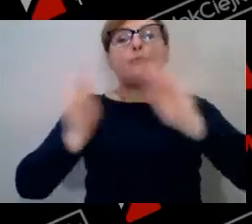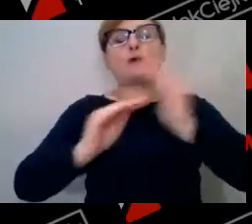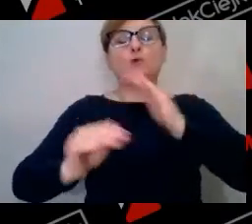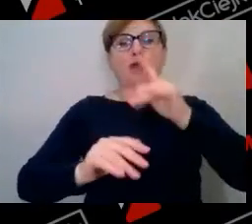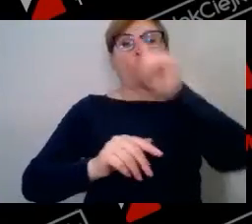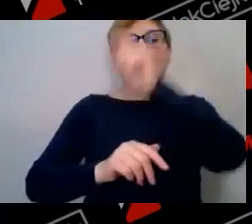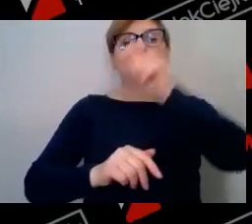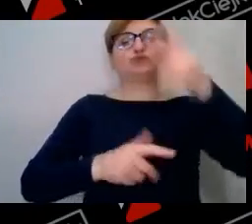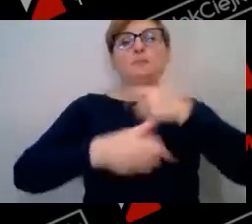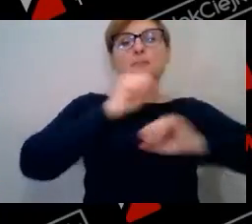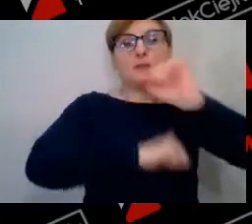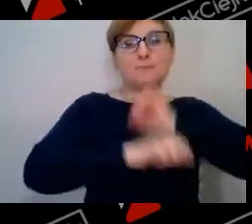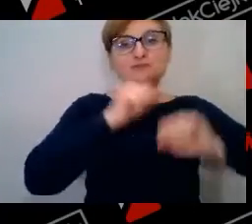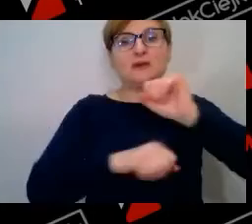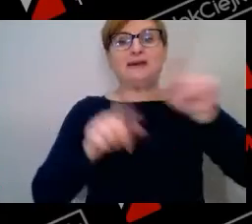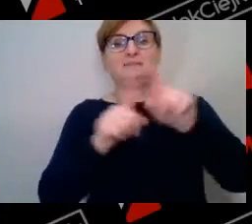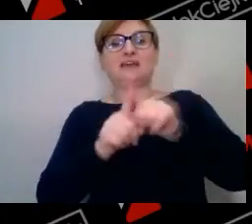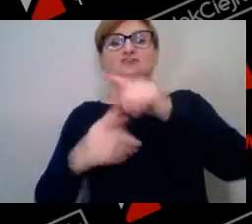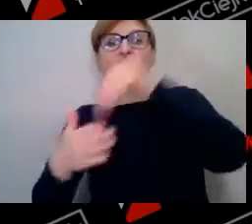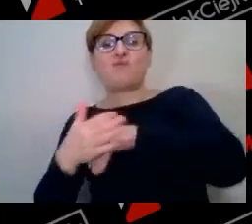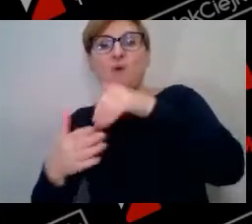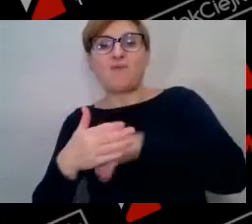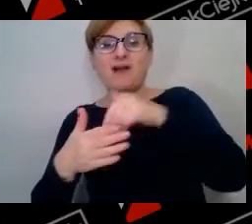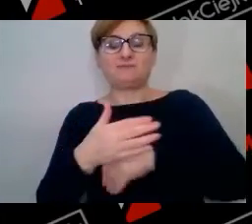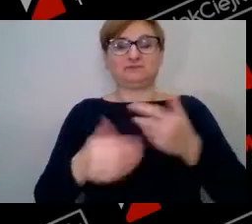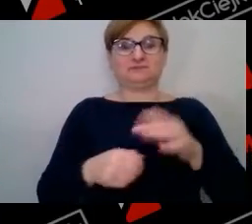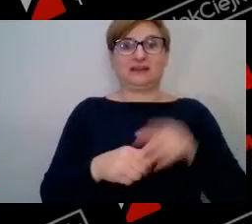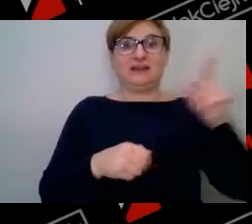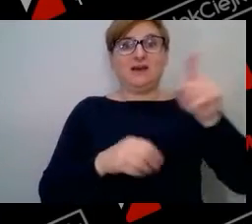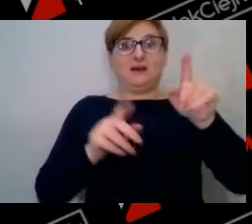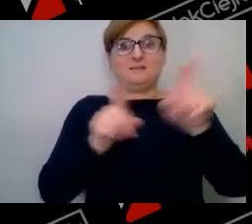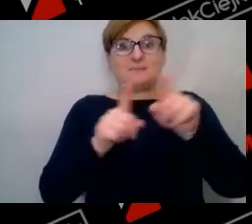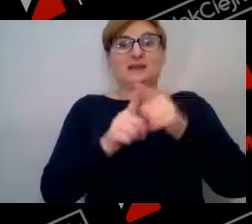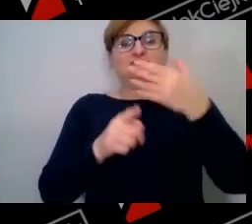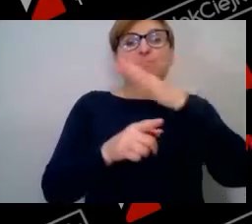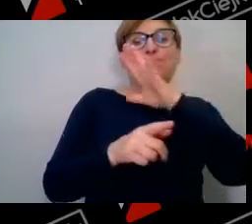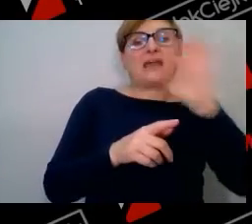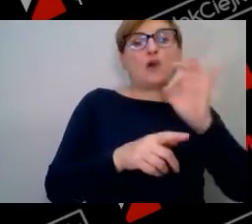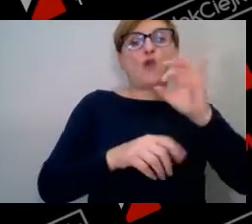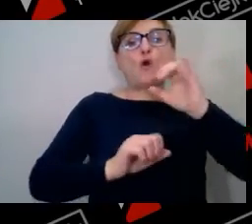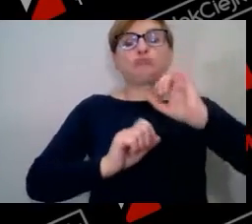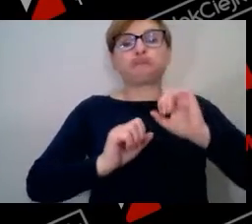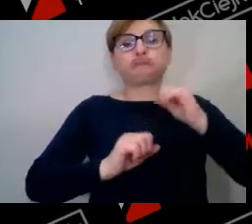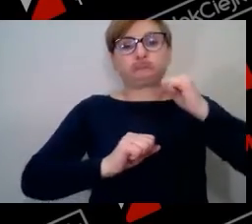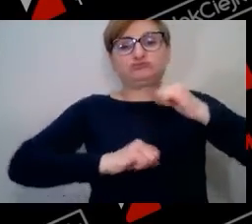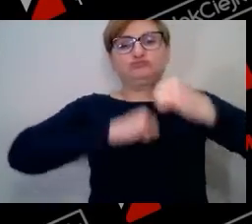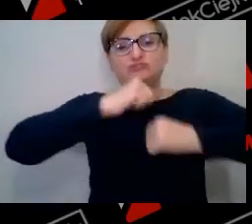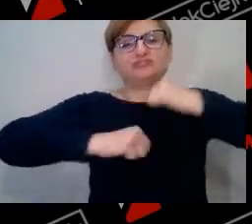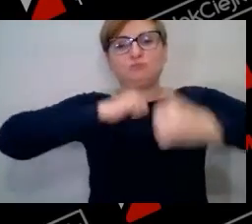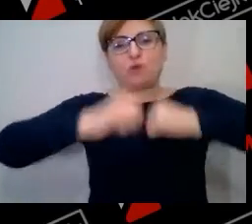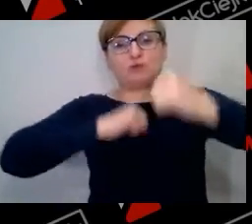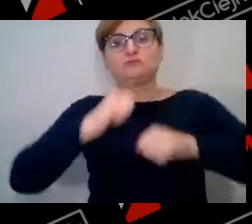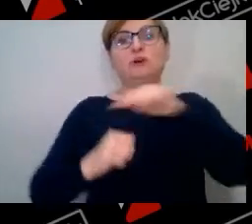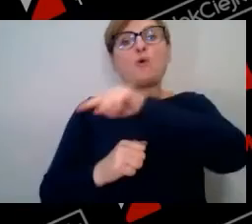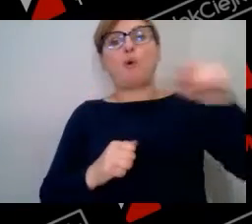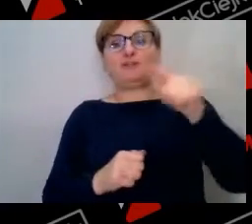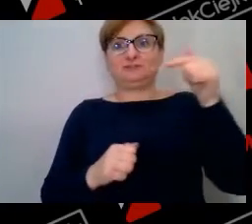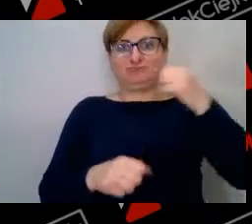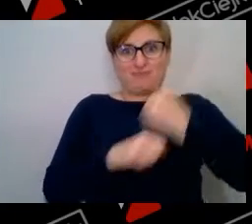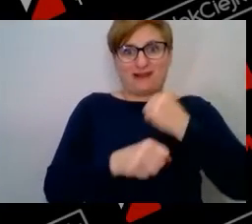oraz mikroprzedsiębiorców. Polscy przedsiębiorcy stoją w obliczu ogromnego wyzwania, jakim jest zabezpieczenie prowadzonego biznesu.